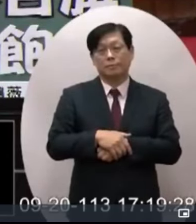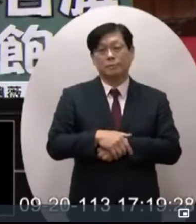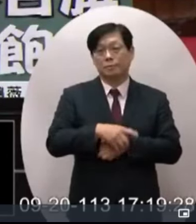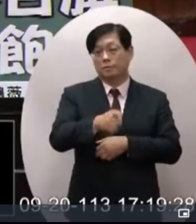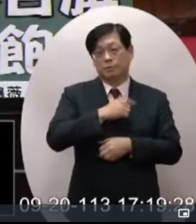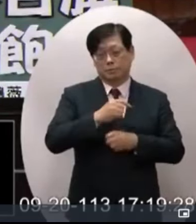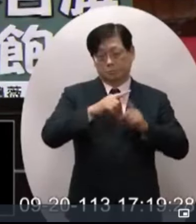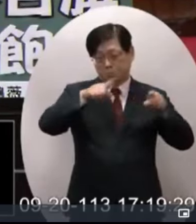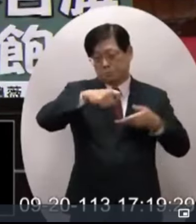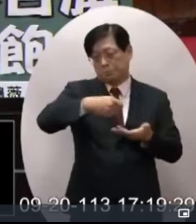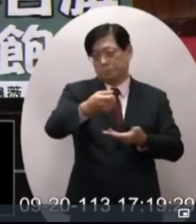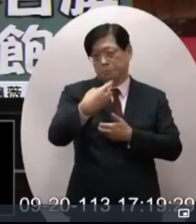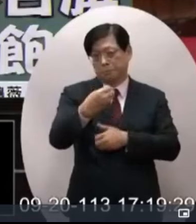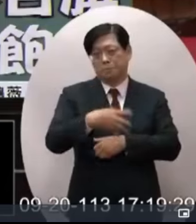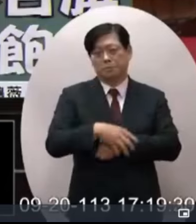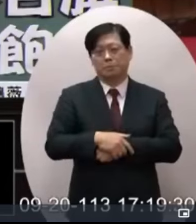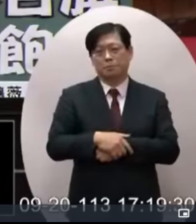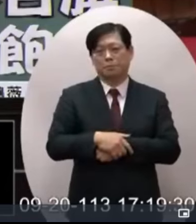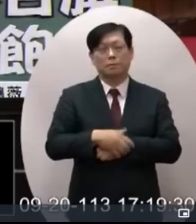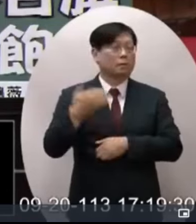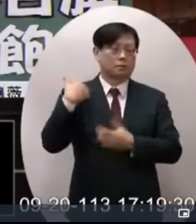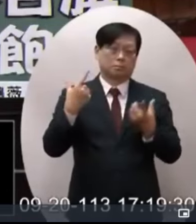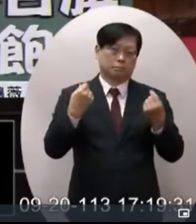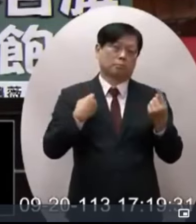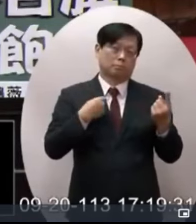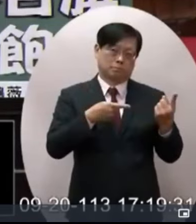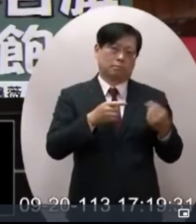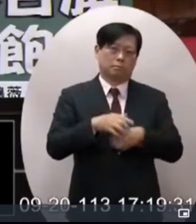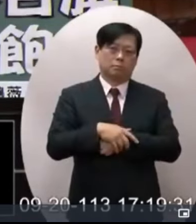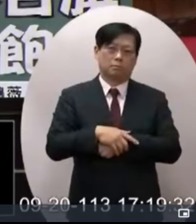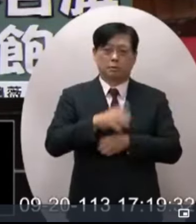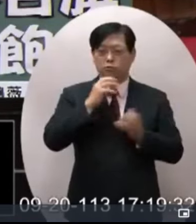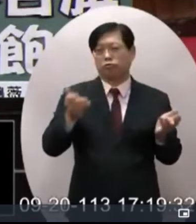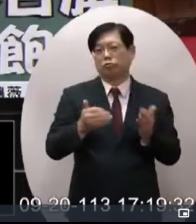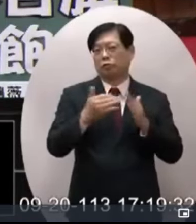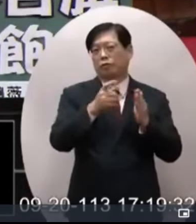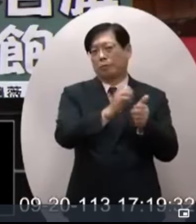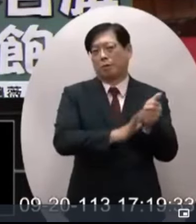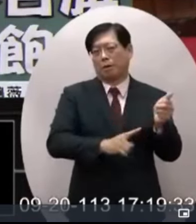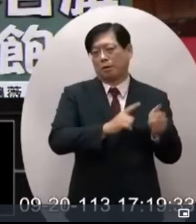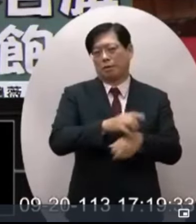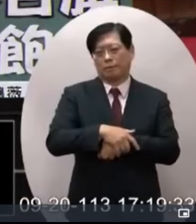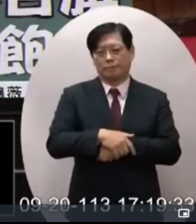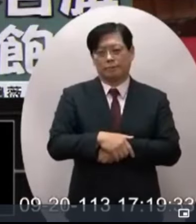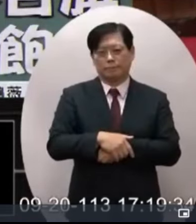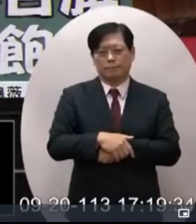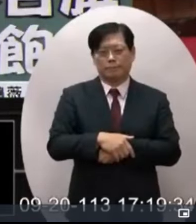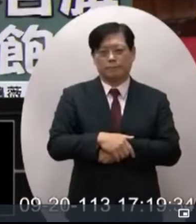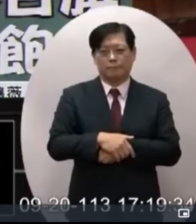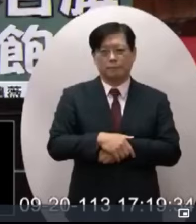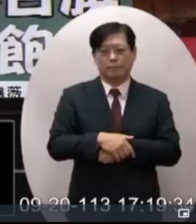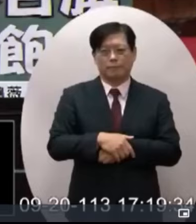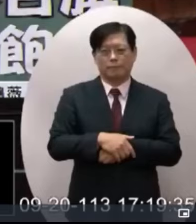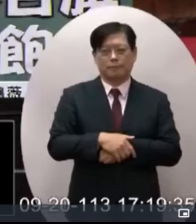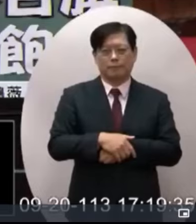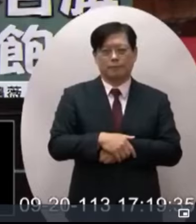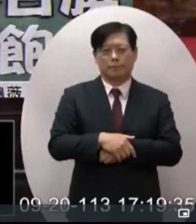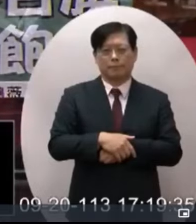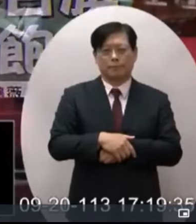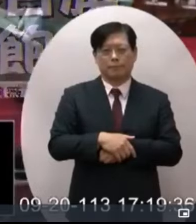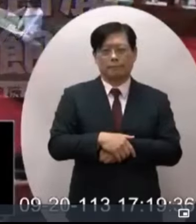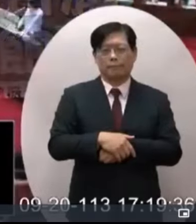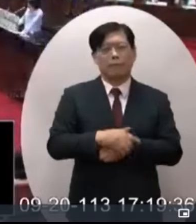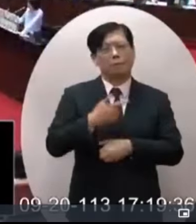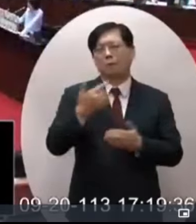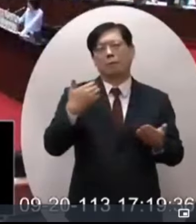书面。书面，我跟你讲， 请 你们当时就新青安就是那个就是炒房元凶的大 政策，应该大家委员您很清楚，我们在财 委